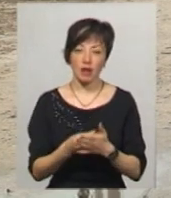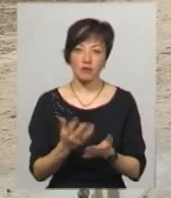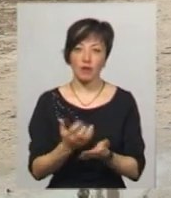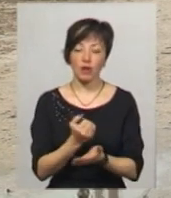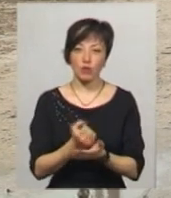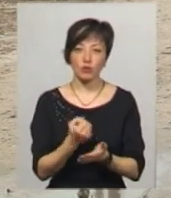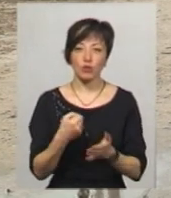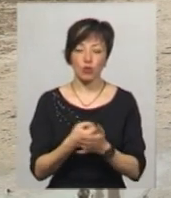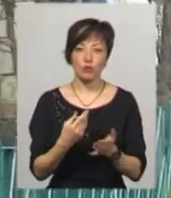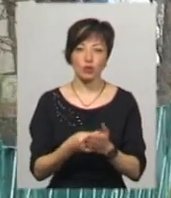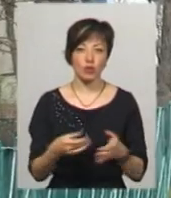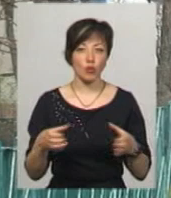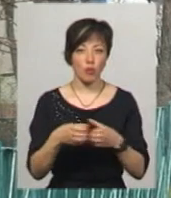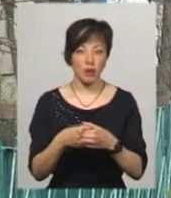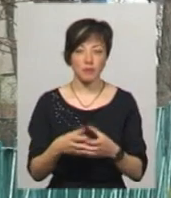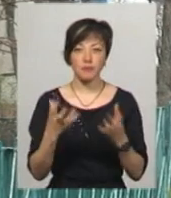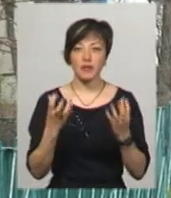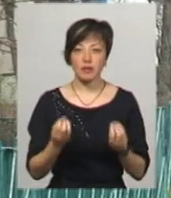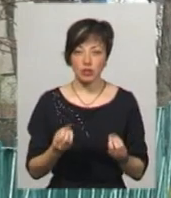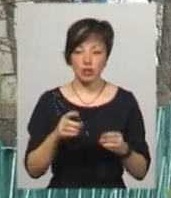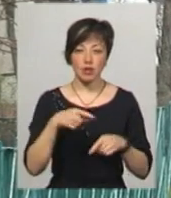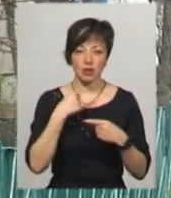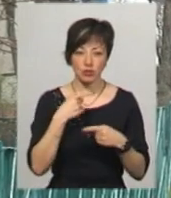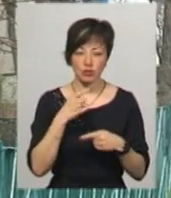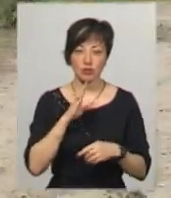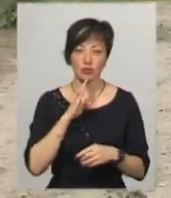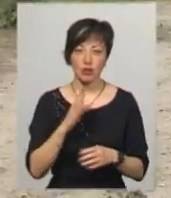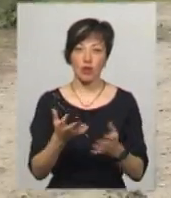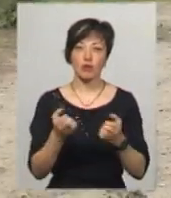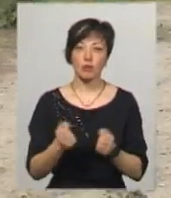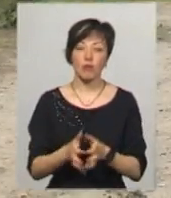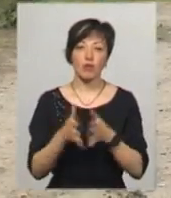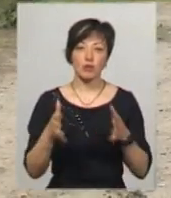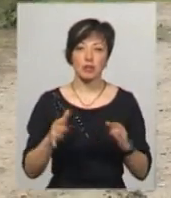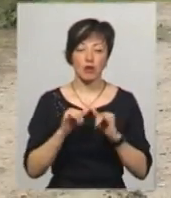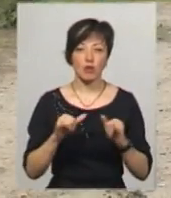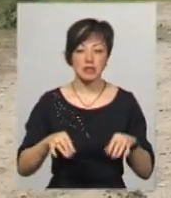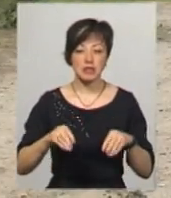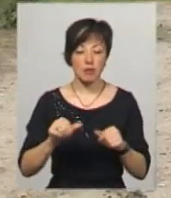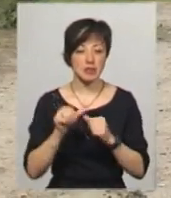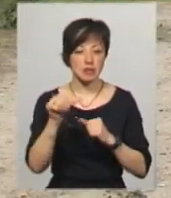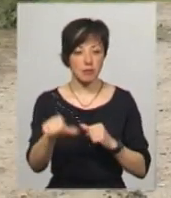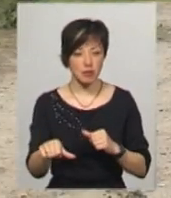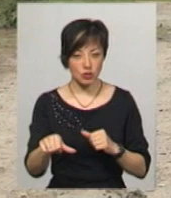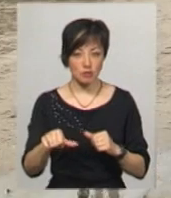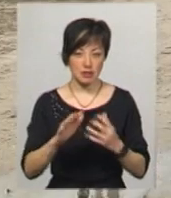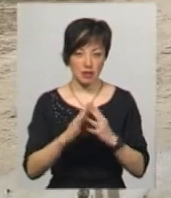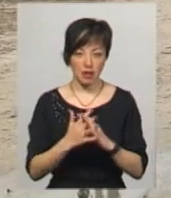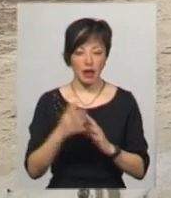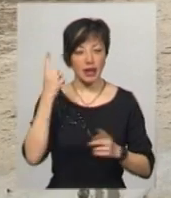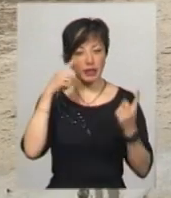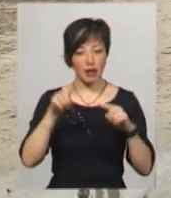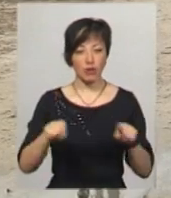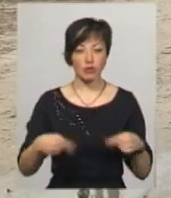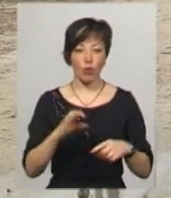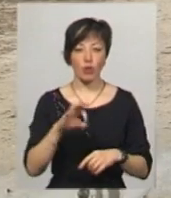надходження до бюджету громади. А ще міська громада, каже Анна Сіра, отримує простір для розвитку – землі за межами населених пунктів. Ідея